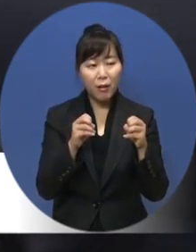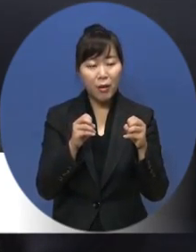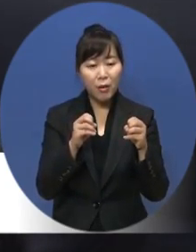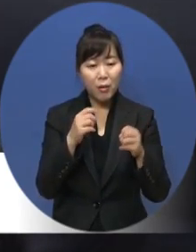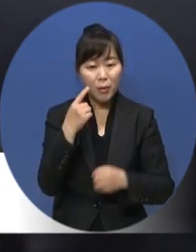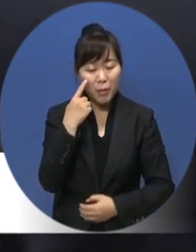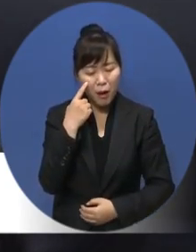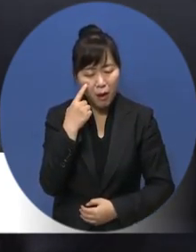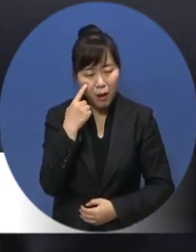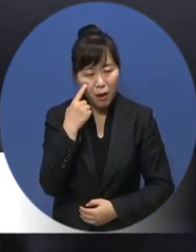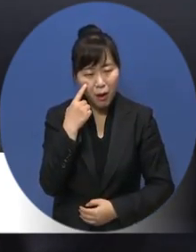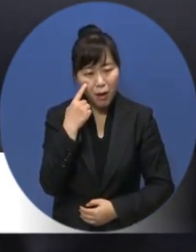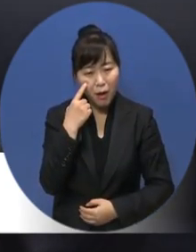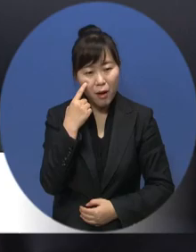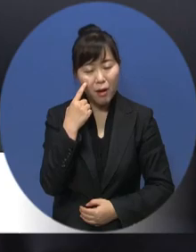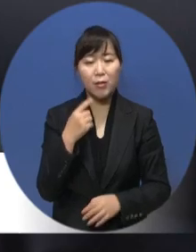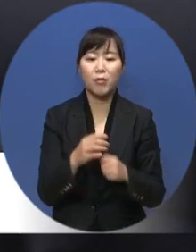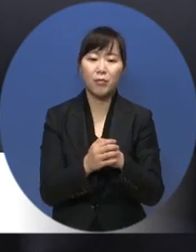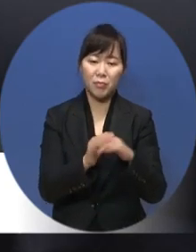하다가